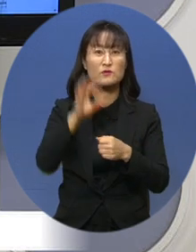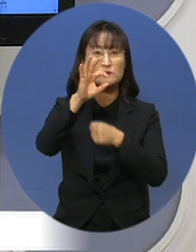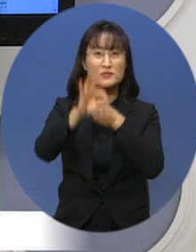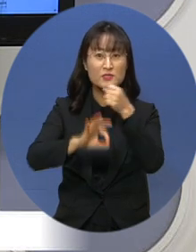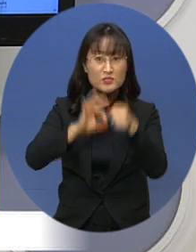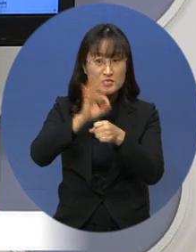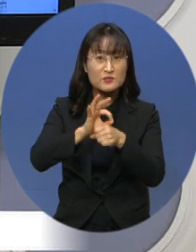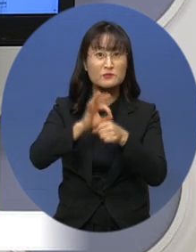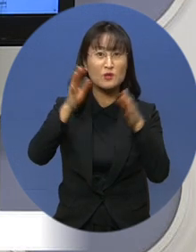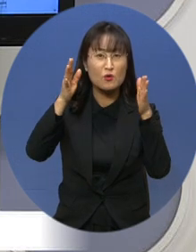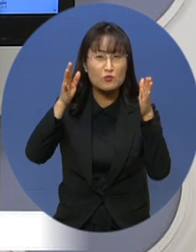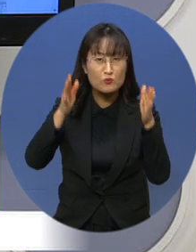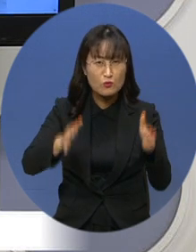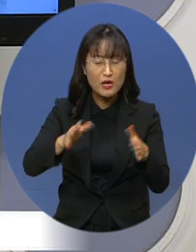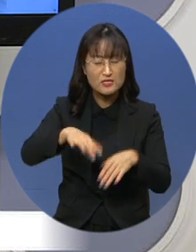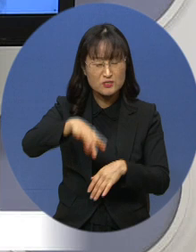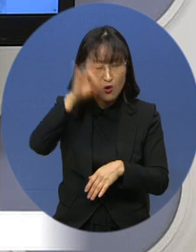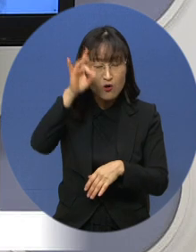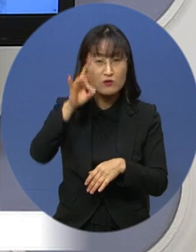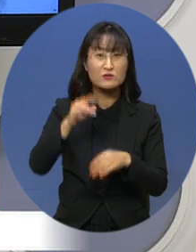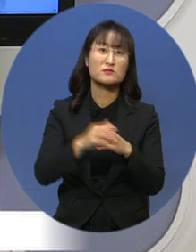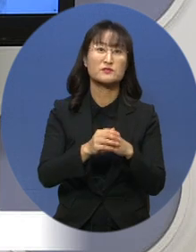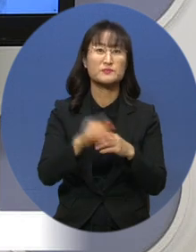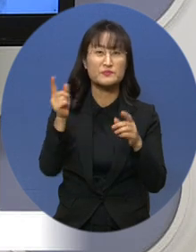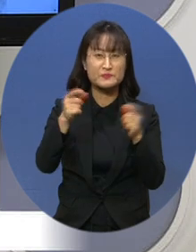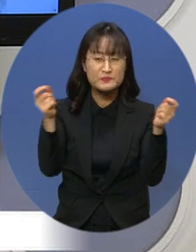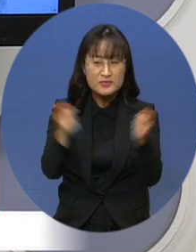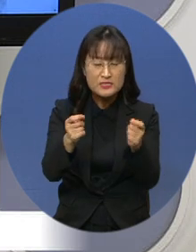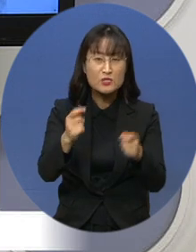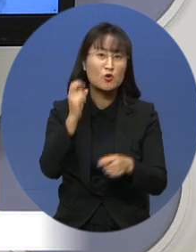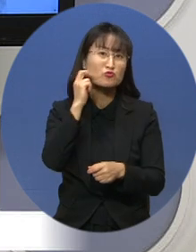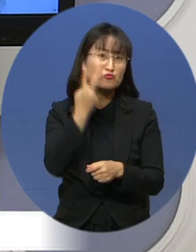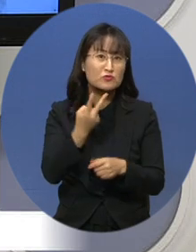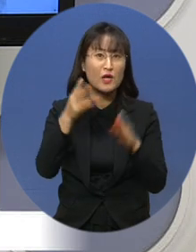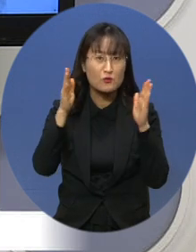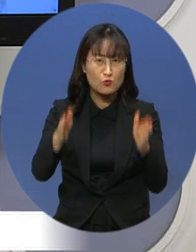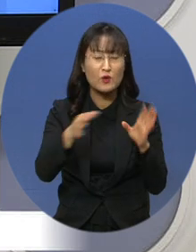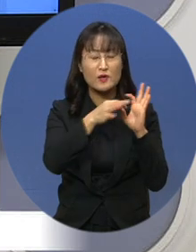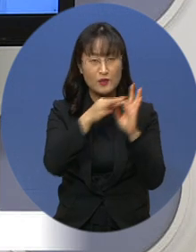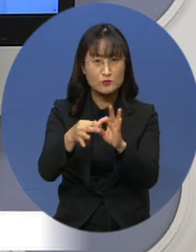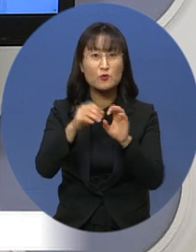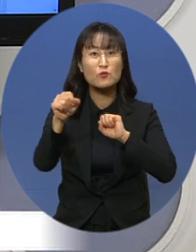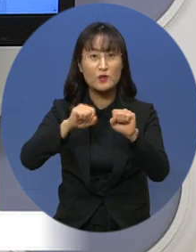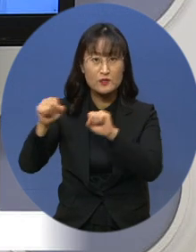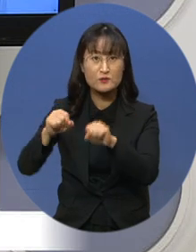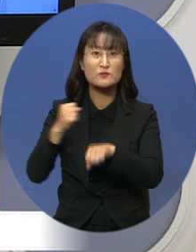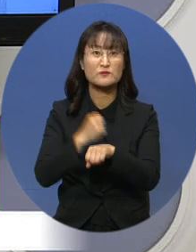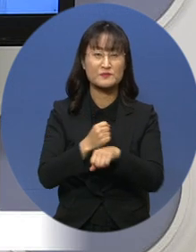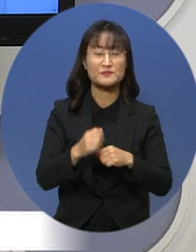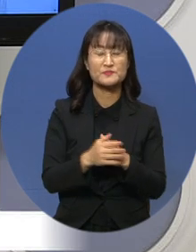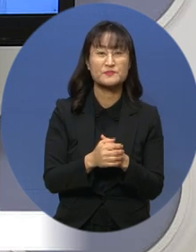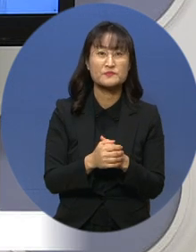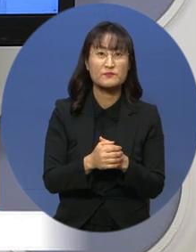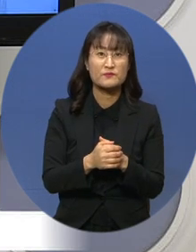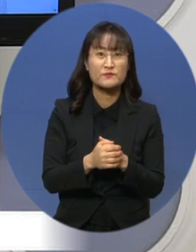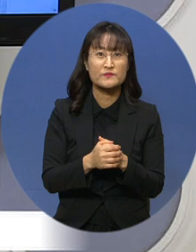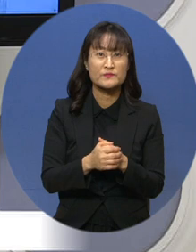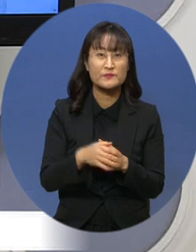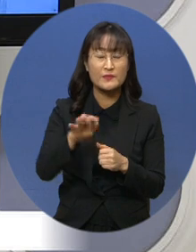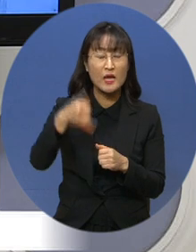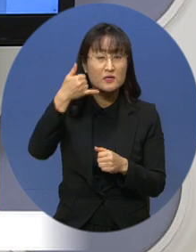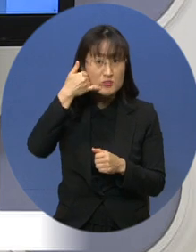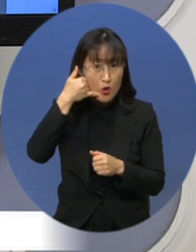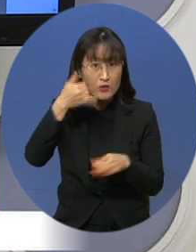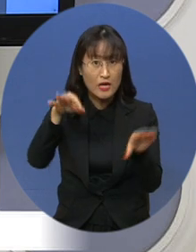조정돼 두 달간 집중적으로 운영될 계획입니다 희망 2011 나눔 캠페인은 ars 전화기